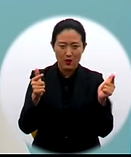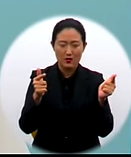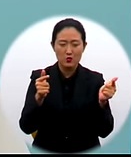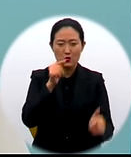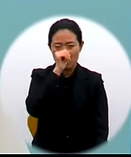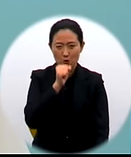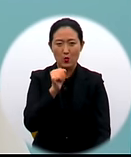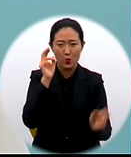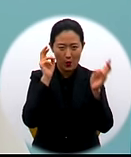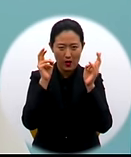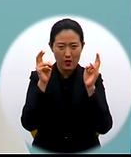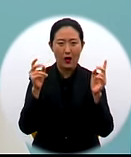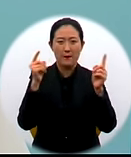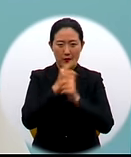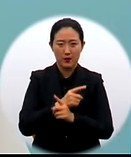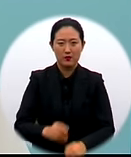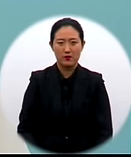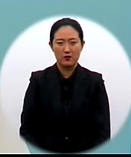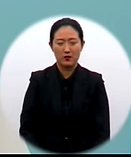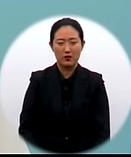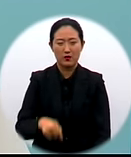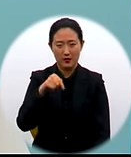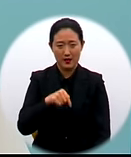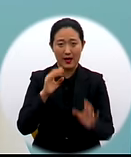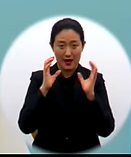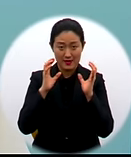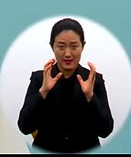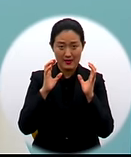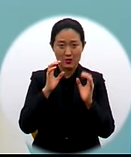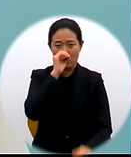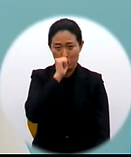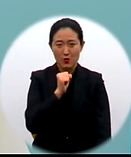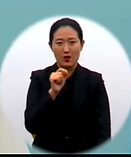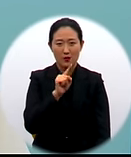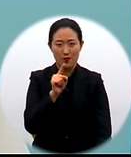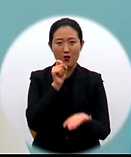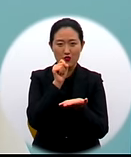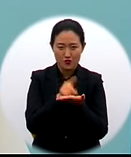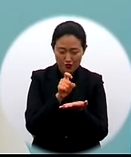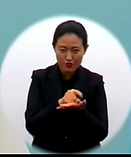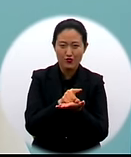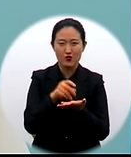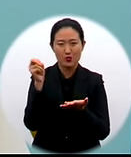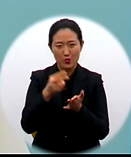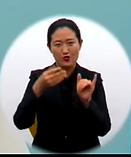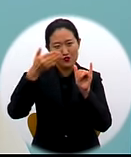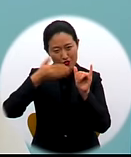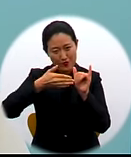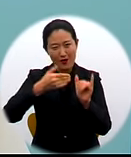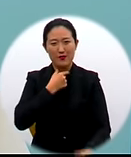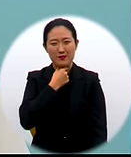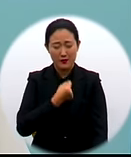의사가 과거에 비해서 굉장히 좋은 직업으로 각광받기도 하죠. 물론 우리 아이들이 가장 선호하는 직업은 축구 선수와